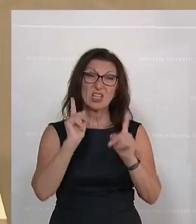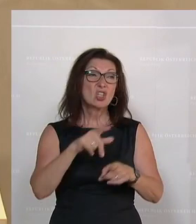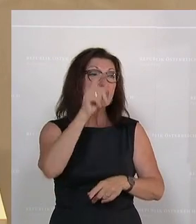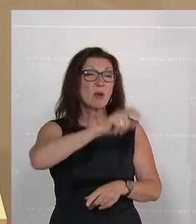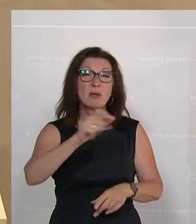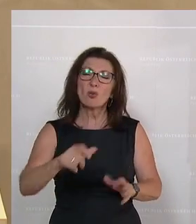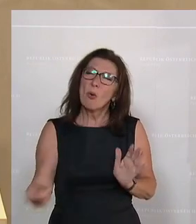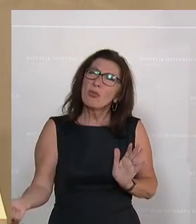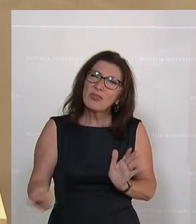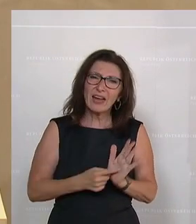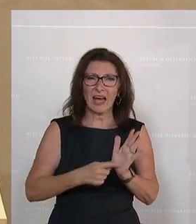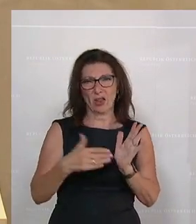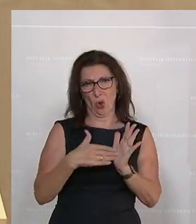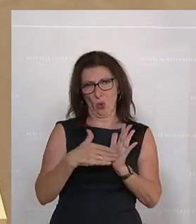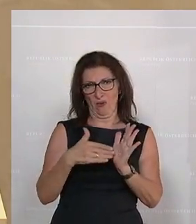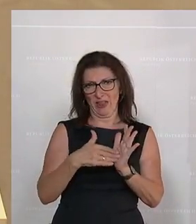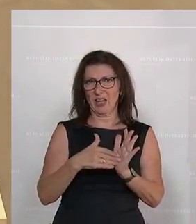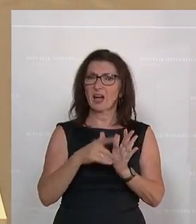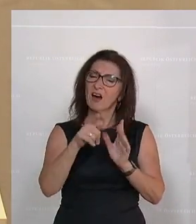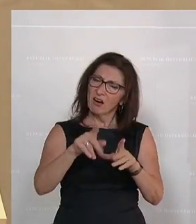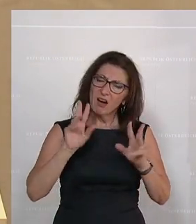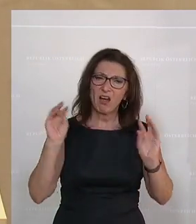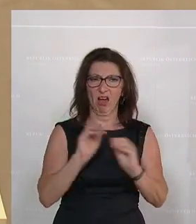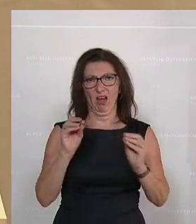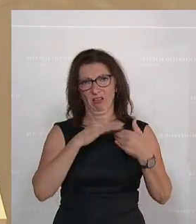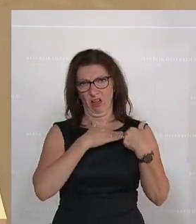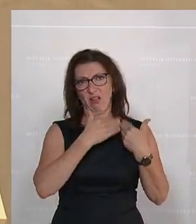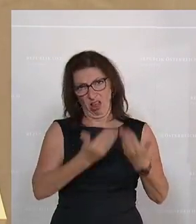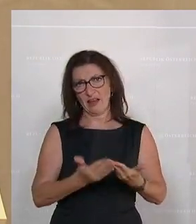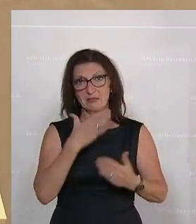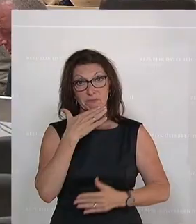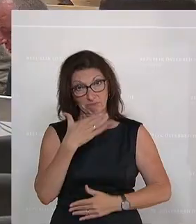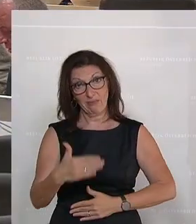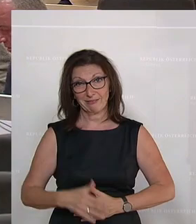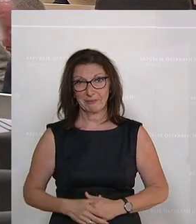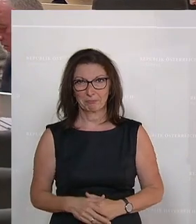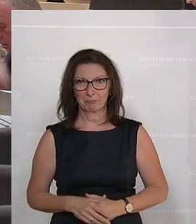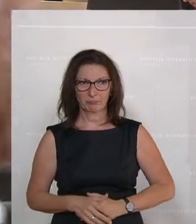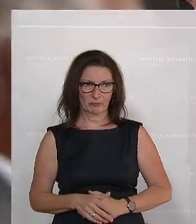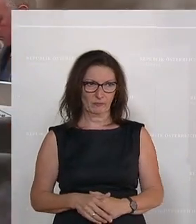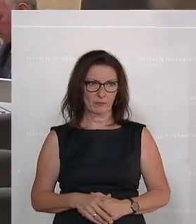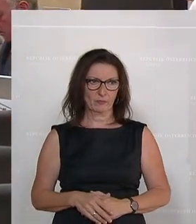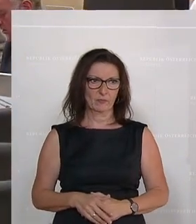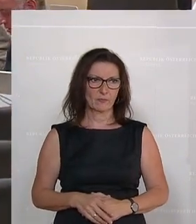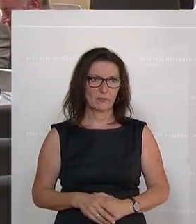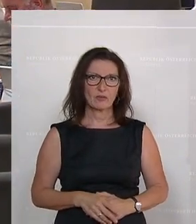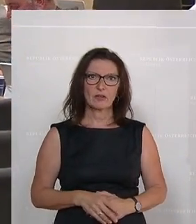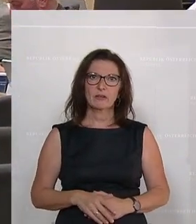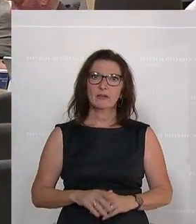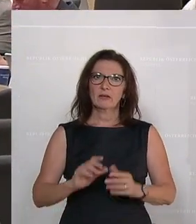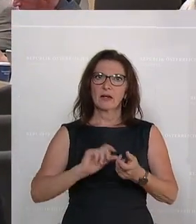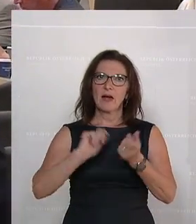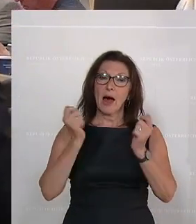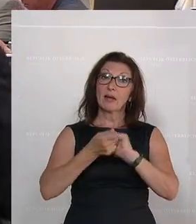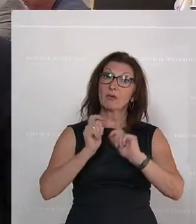ganz dringend jetzt brauchen danke markus kurzer sozialsprecher der grünen die teuerung hat auch die mitte erfasst und deshalb ist es